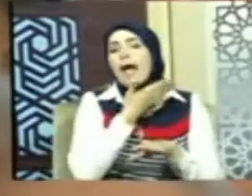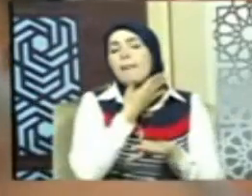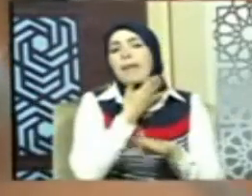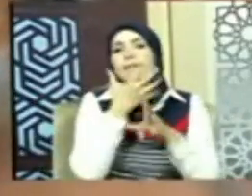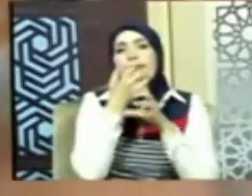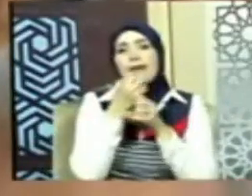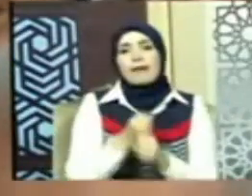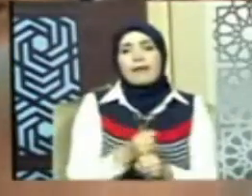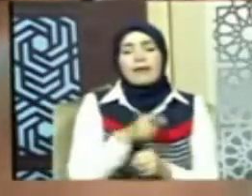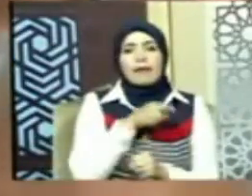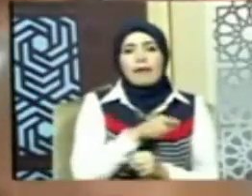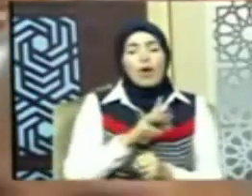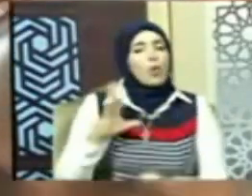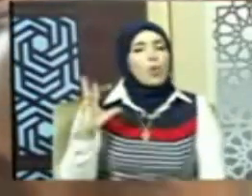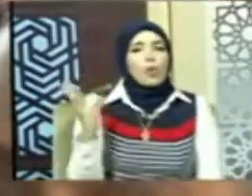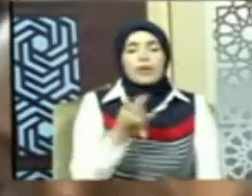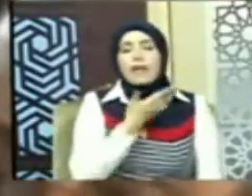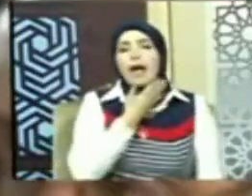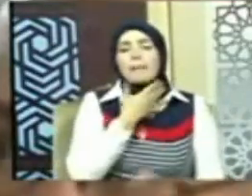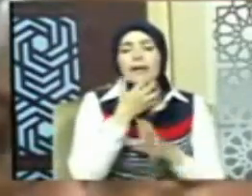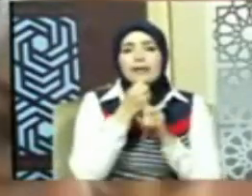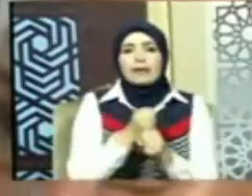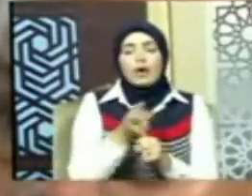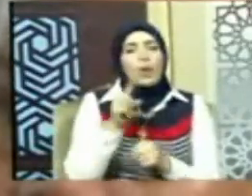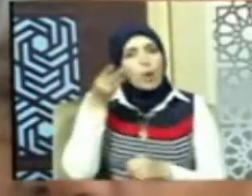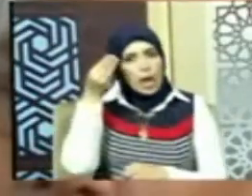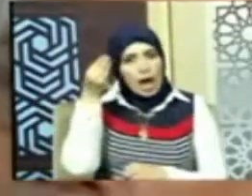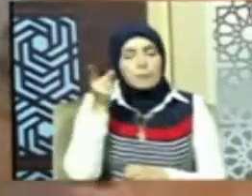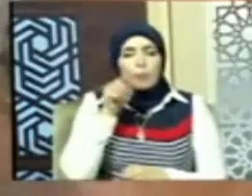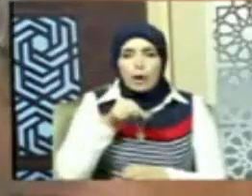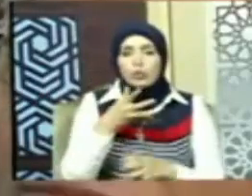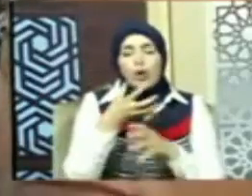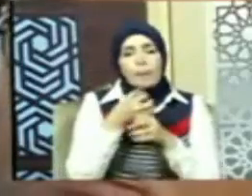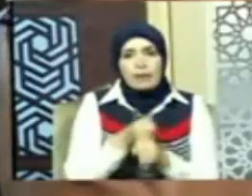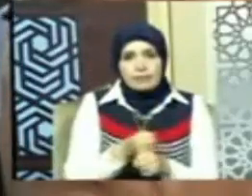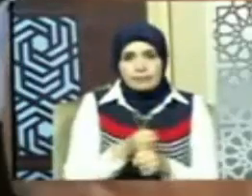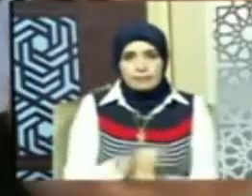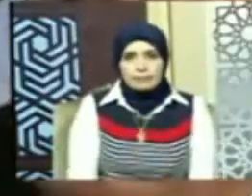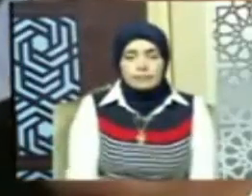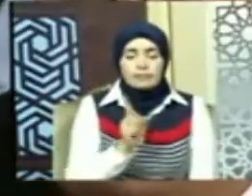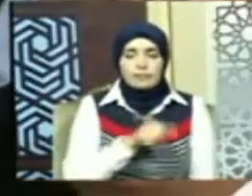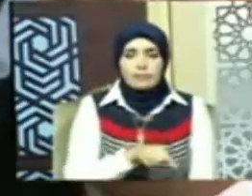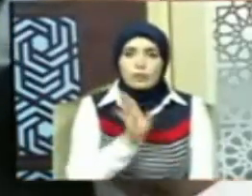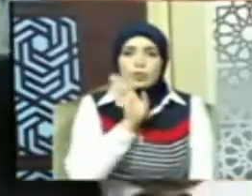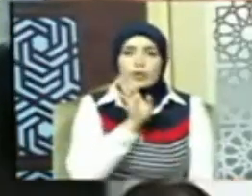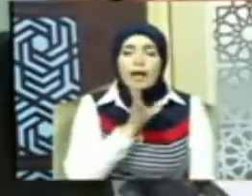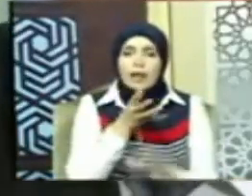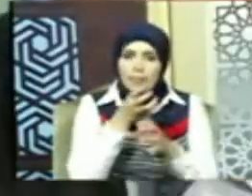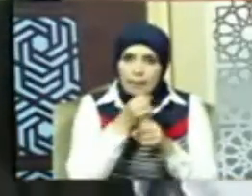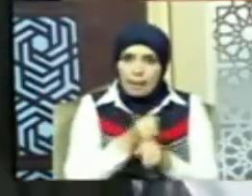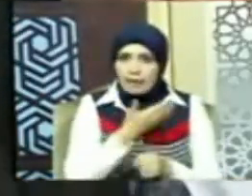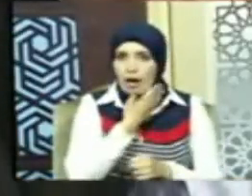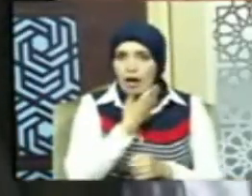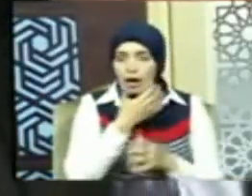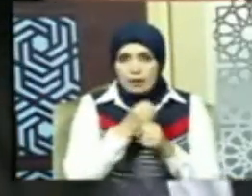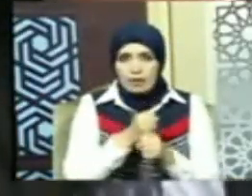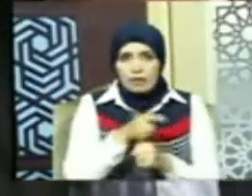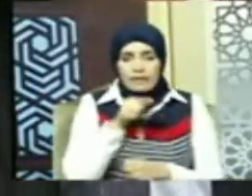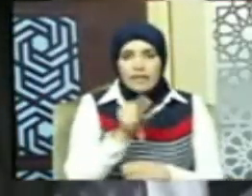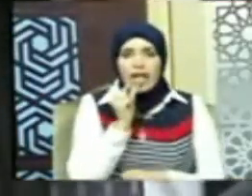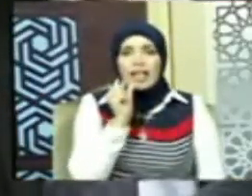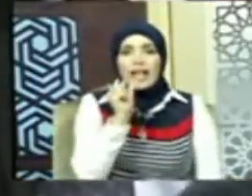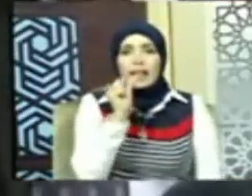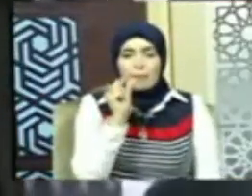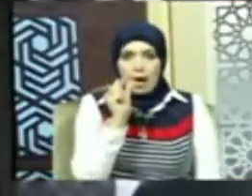أمانة، والأمور كلها أمانات. وهناك أمانة الكلمة، هناك كلمة تحيي